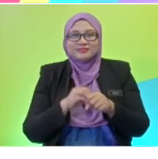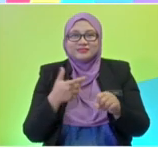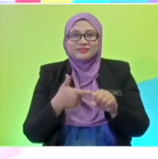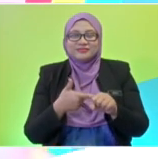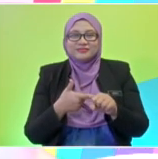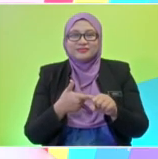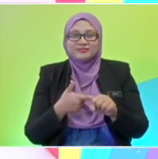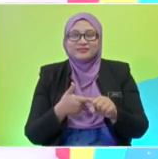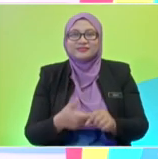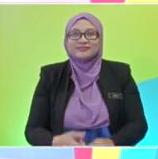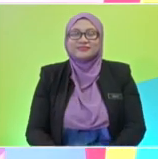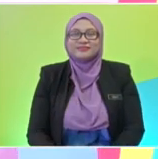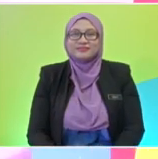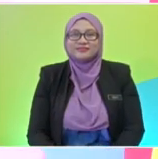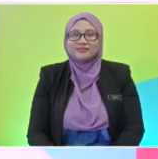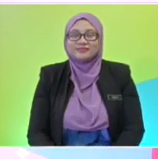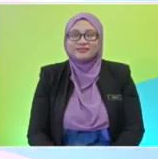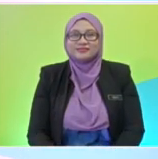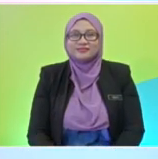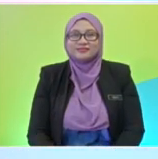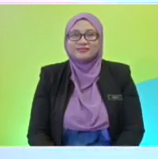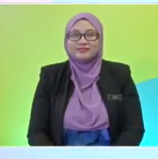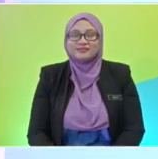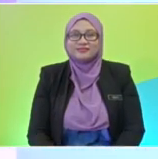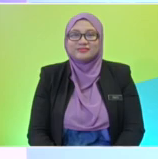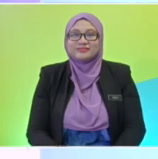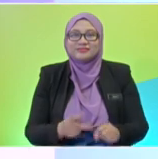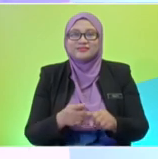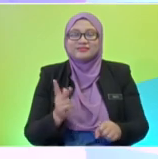dalam ini baik-baik keluarkan